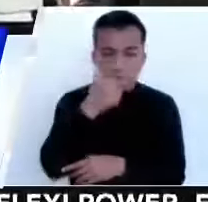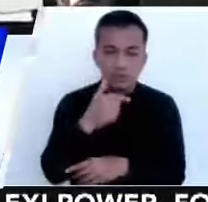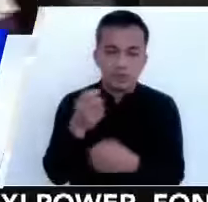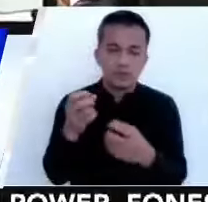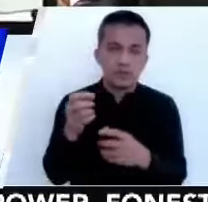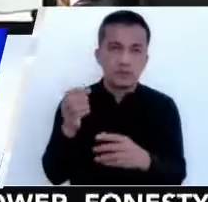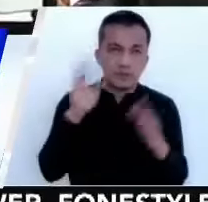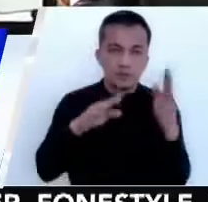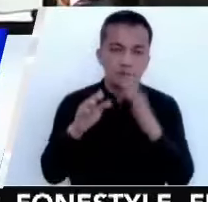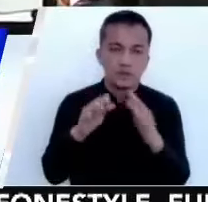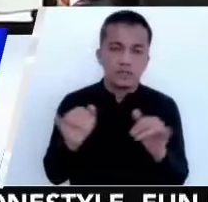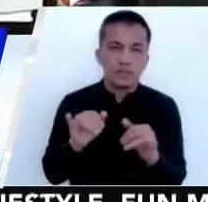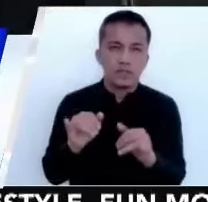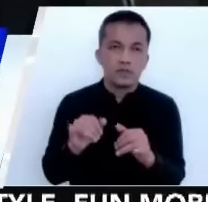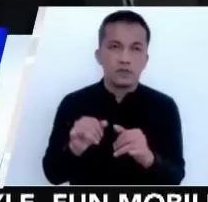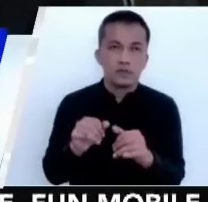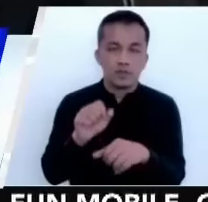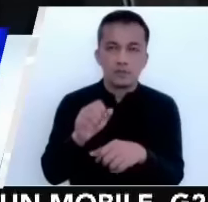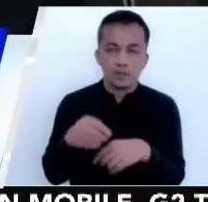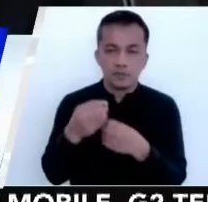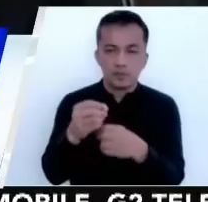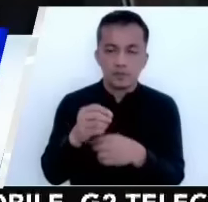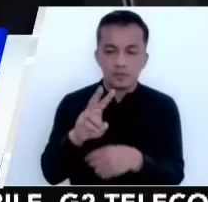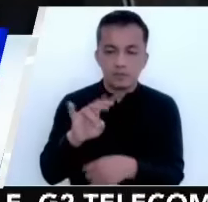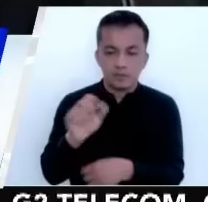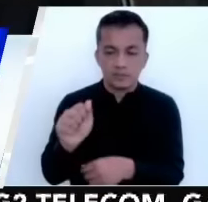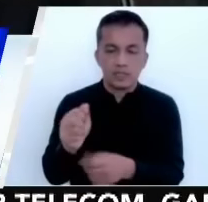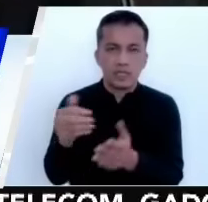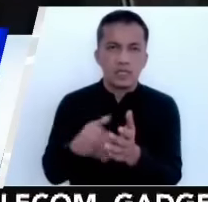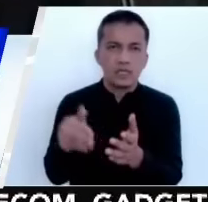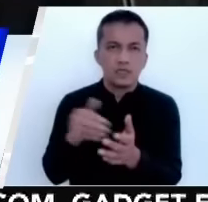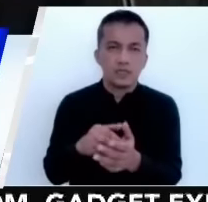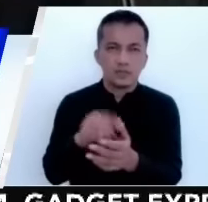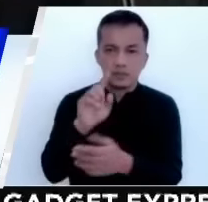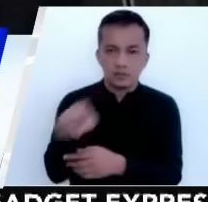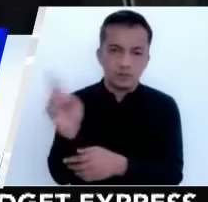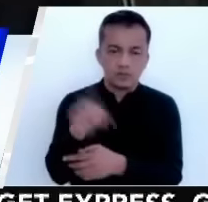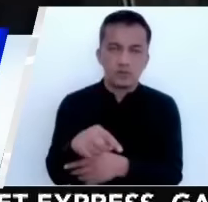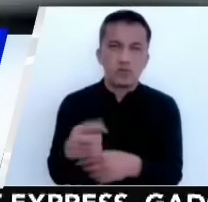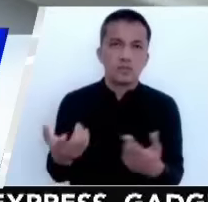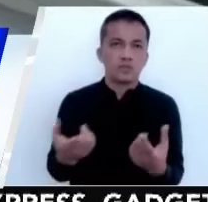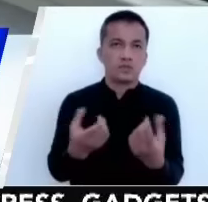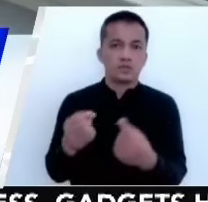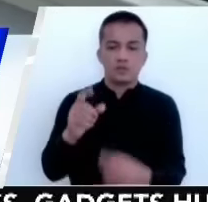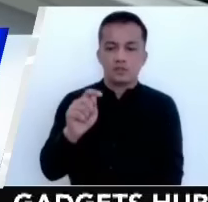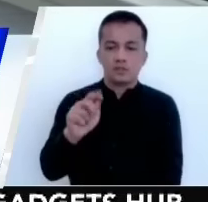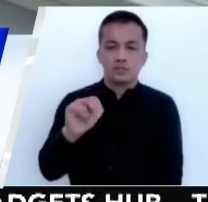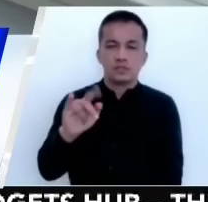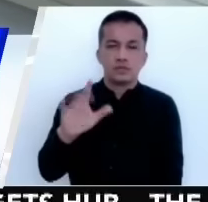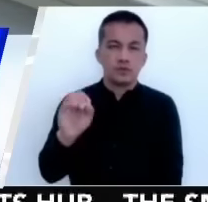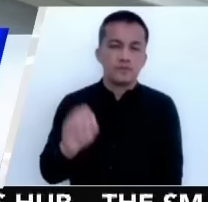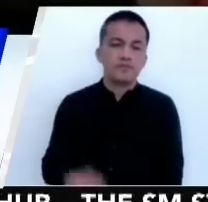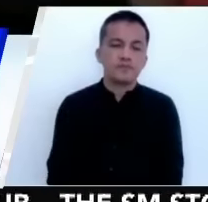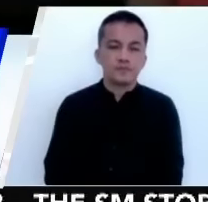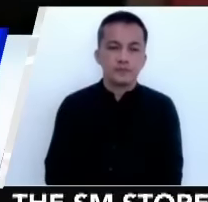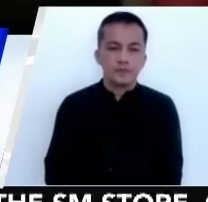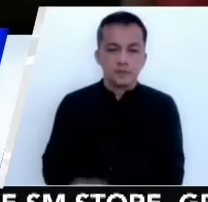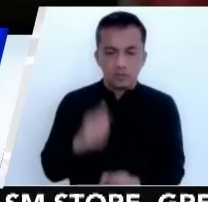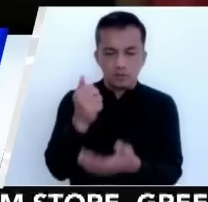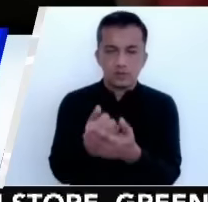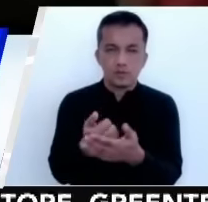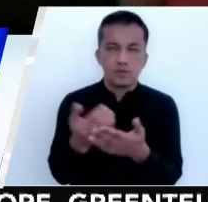ng issuance ng work visas na ilang beses na niyang pinuna pero wala raw ginawa si Tansingco. Kinumpirma ng bagong kalihim ng